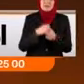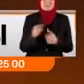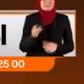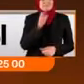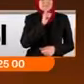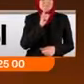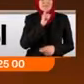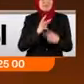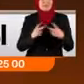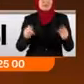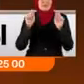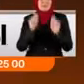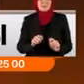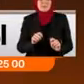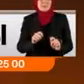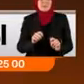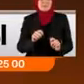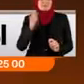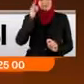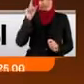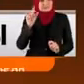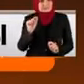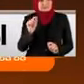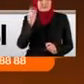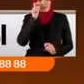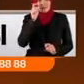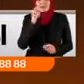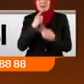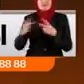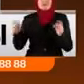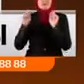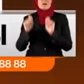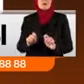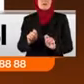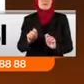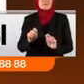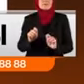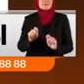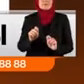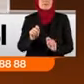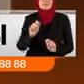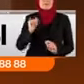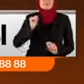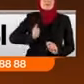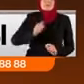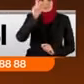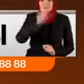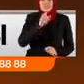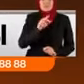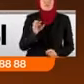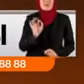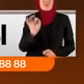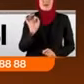açıklamaları geldi sağduyu çağrısı yapıldı Konya Cumhuriyet Başsavcılığı da provakatif paylaşımlarda bulunarak olayı kasten